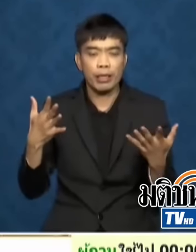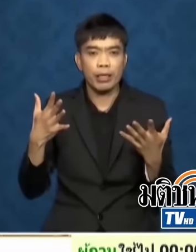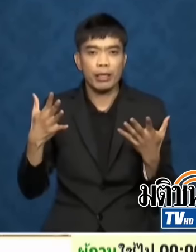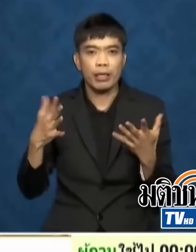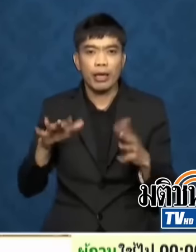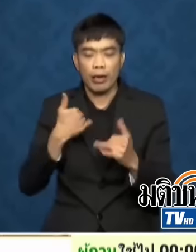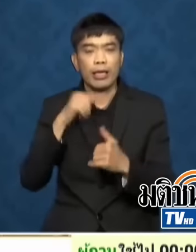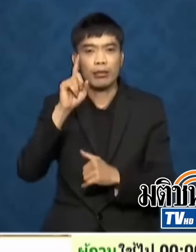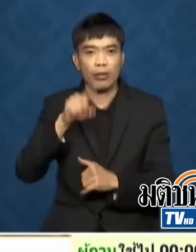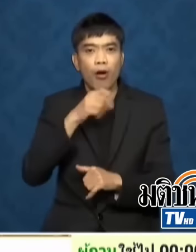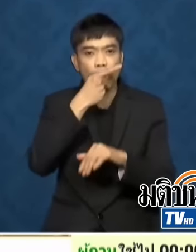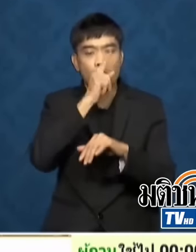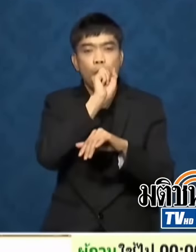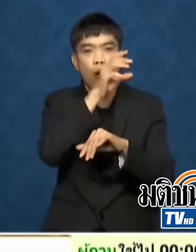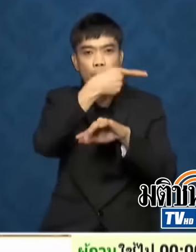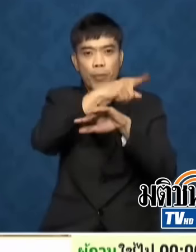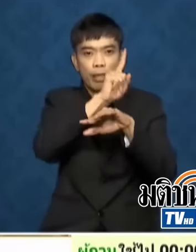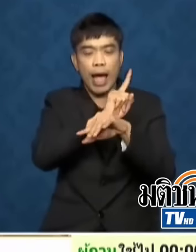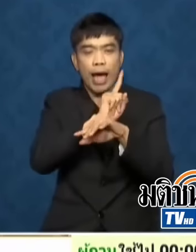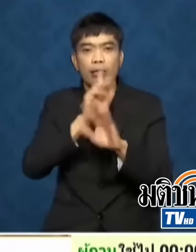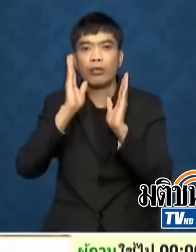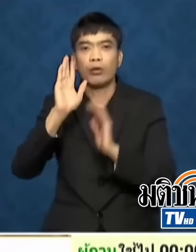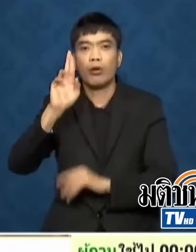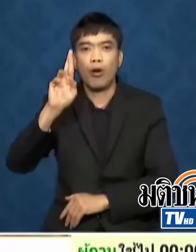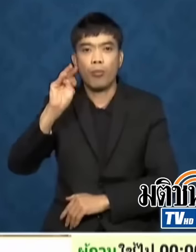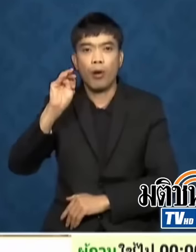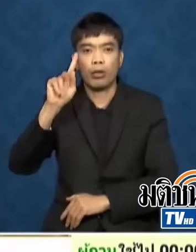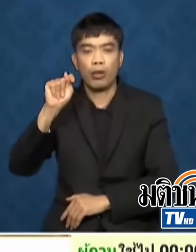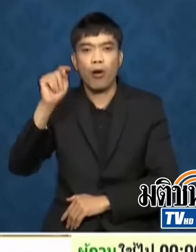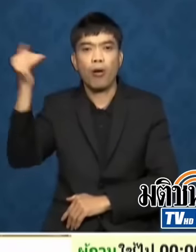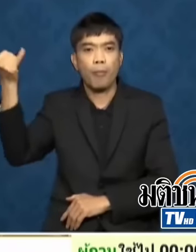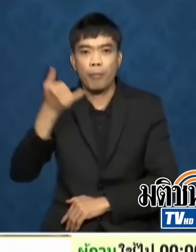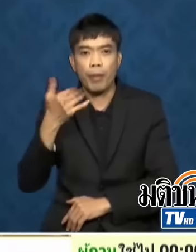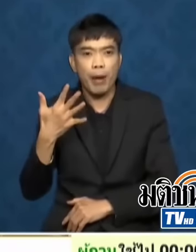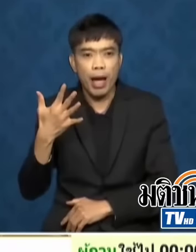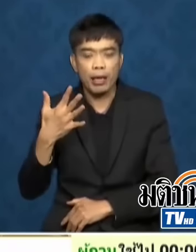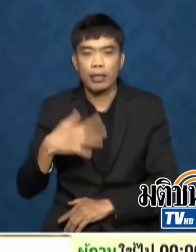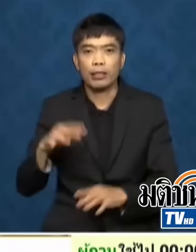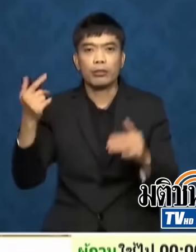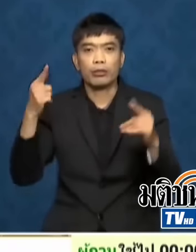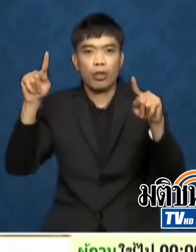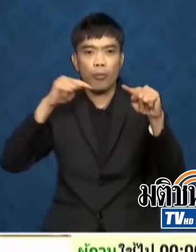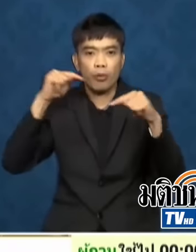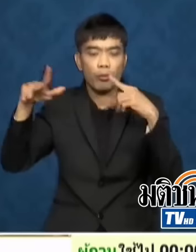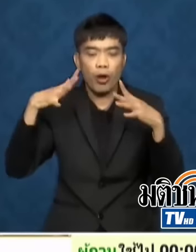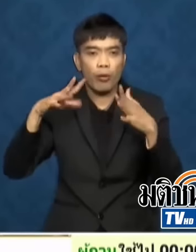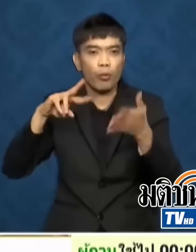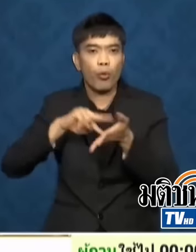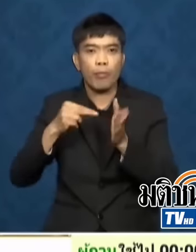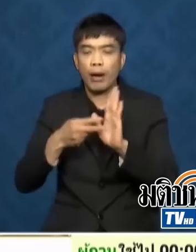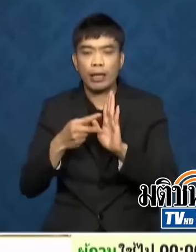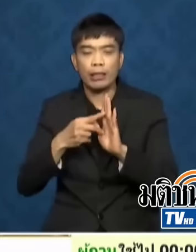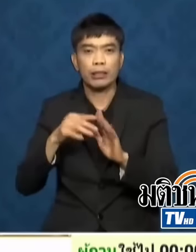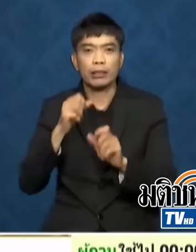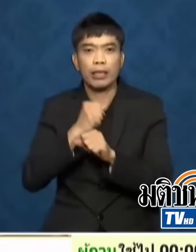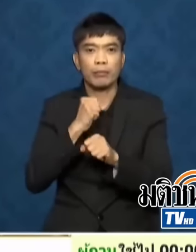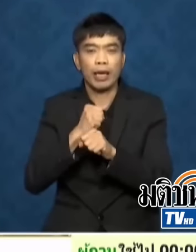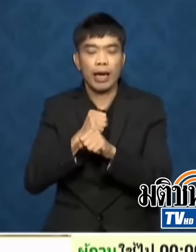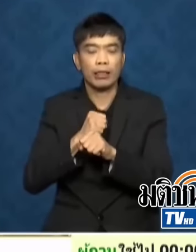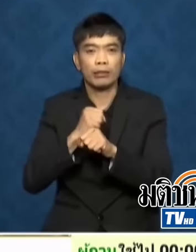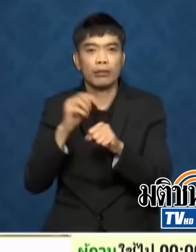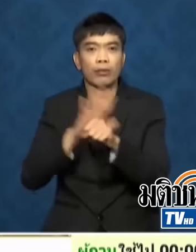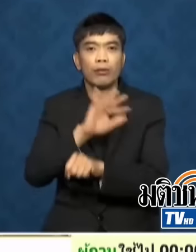พิจารณากันว่าการไม่มาตอบกระทู้ของท่านรัฐมนตรีบ่อยๆเนี่ยนะครับอาจจะเป็นการปฏิบัติหน้าที่โดยไม่ชอบได้นะครับซึ่งเรื่องนี้เนี่ย